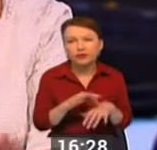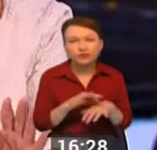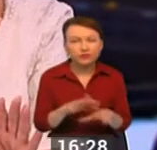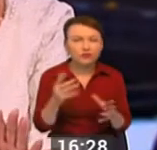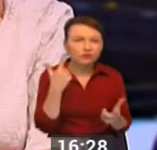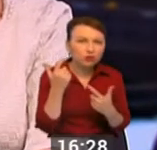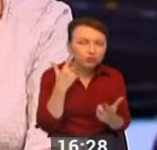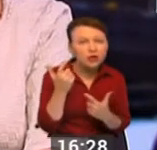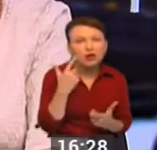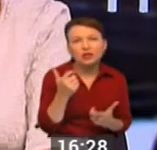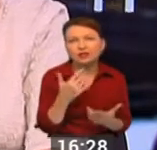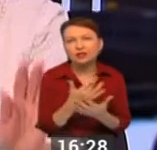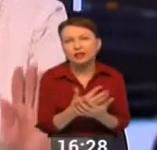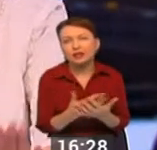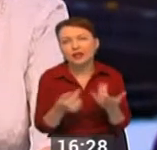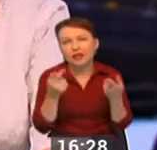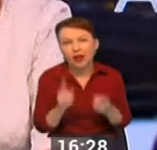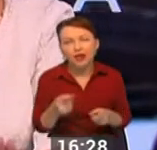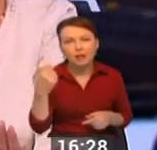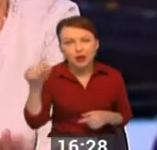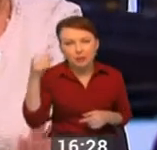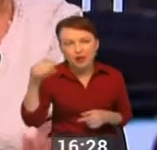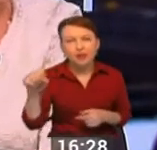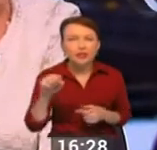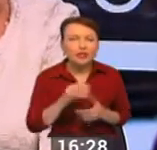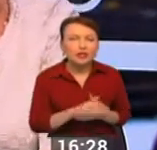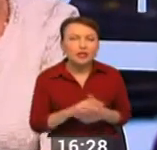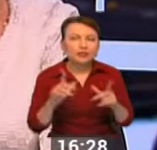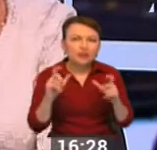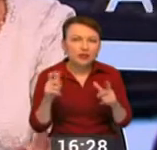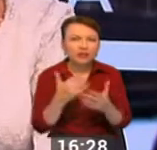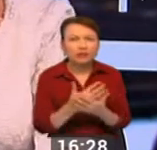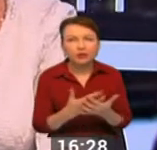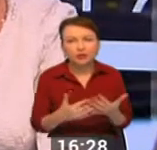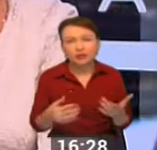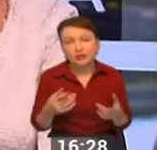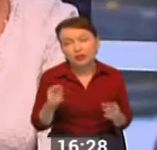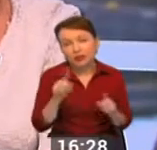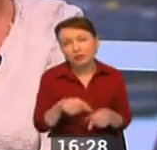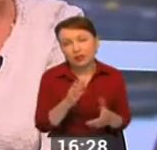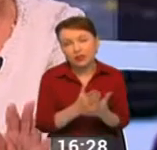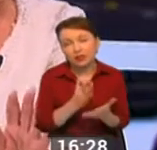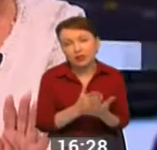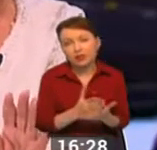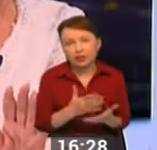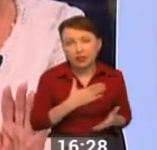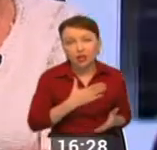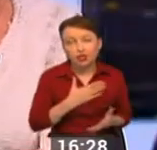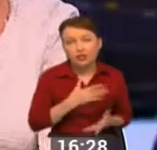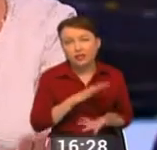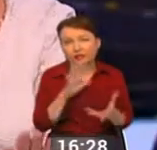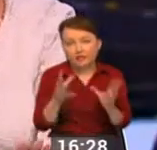все реальные вот эти победы с фамилиями, с фотографиями всех участников. И там мы располагаем наши